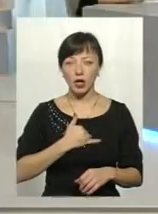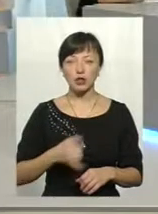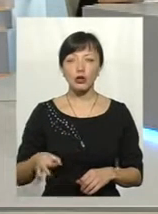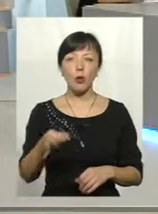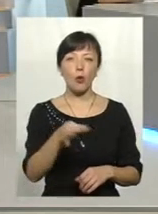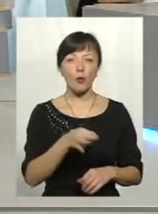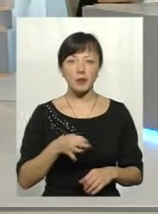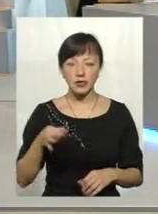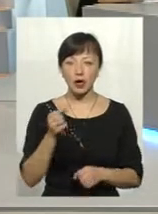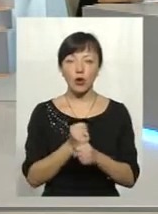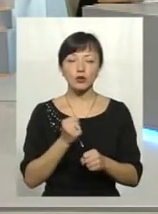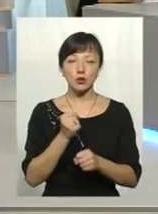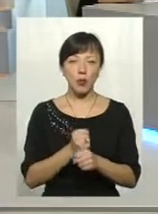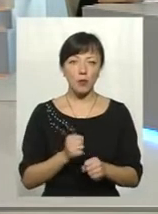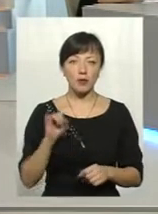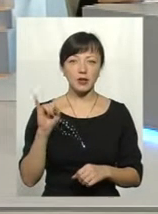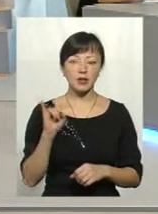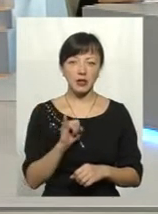області розроблені і